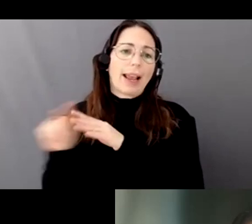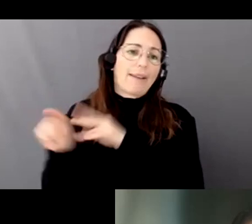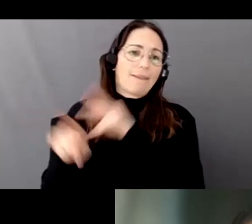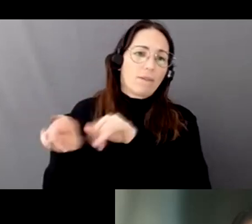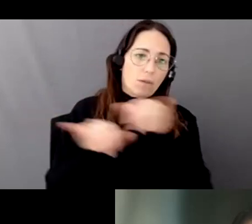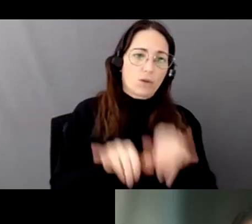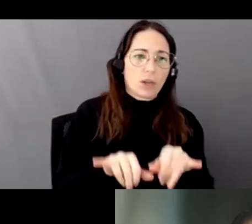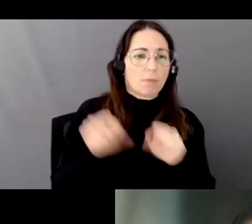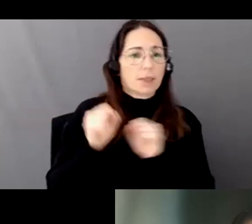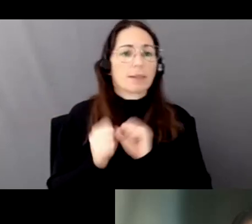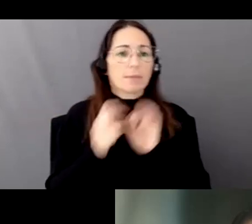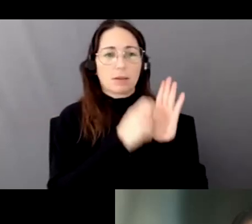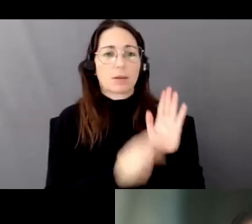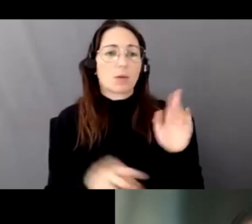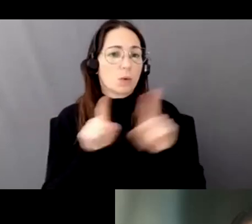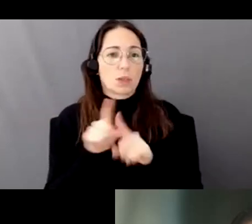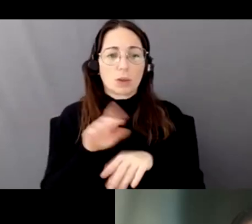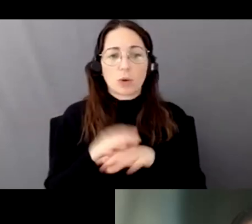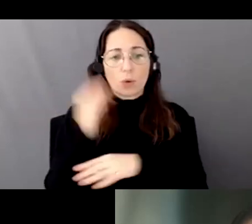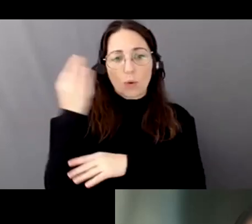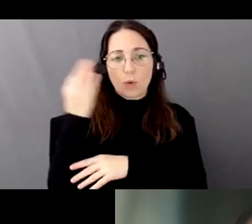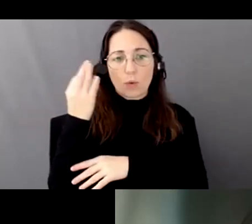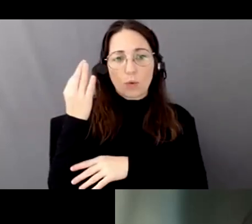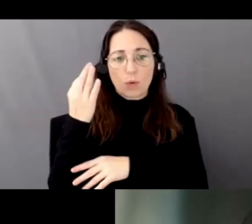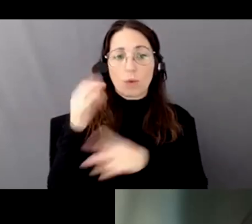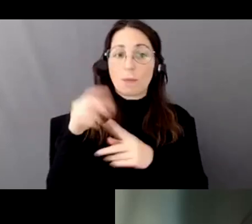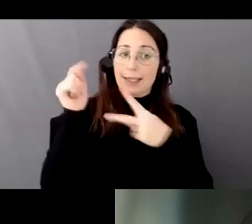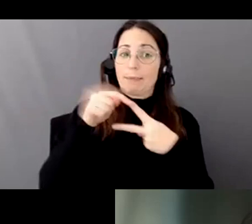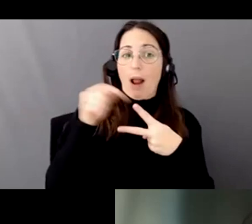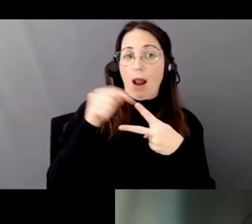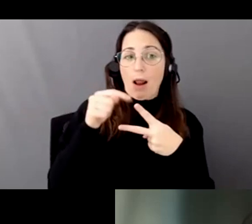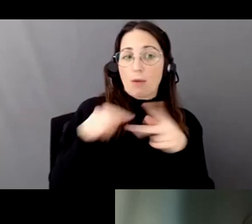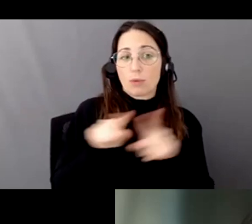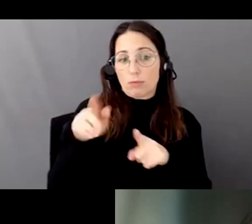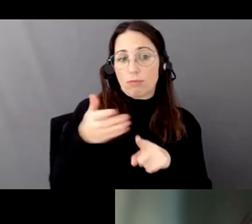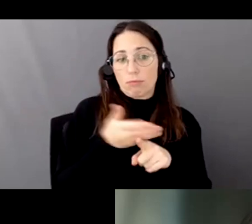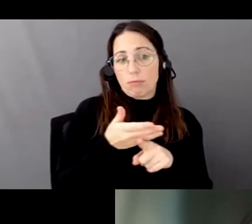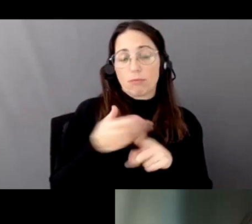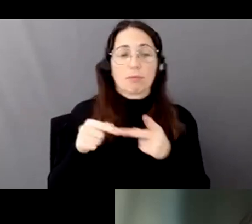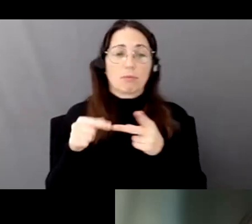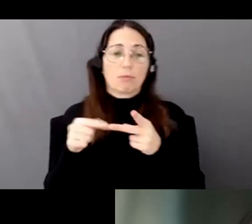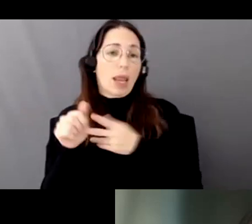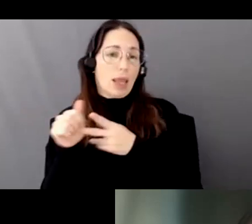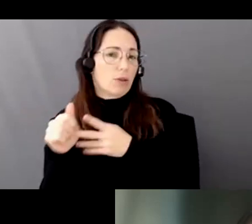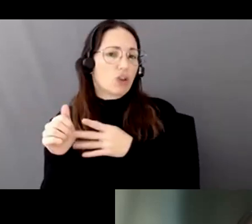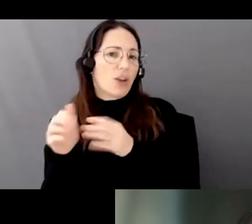pouvez vous inscrire aussi au cours principal. Le cours de leadership est